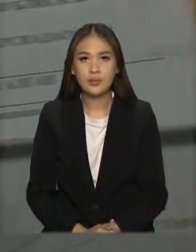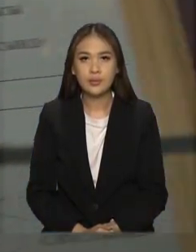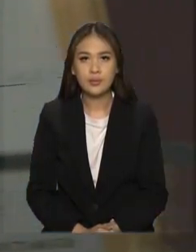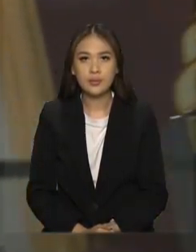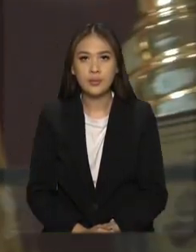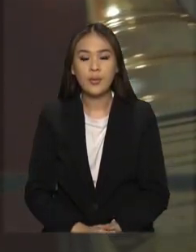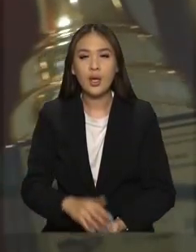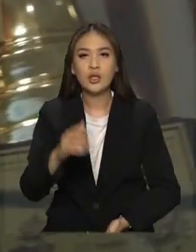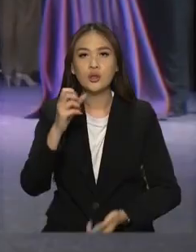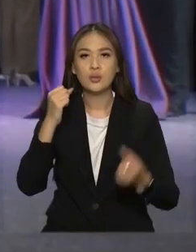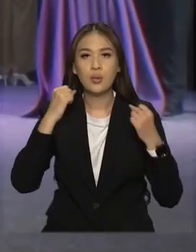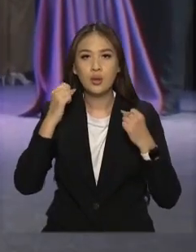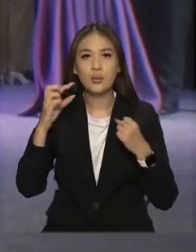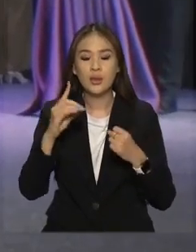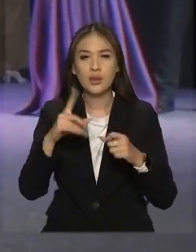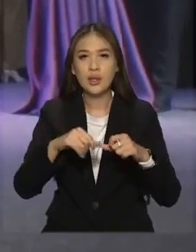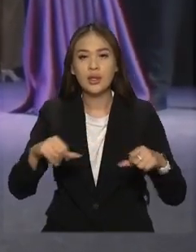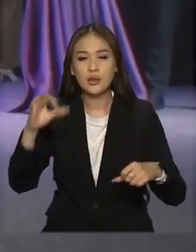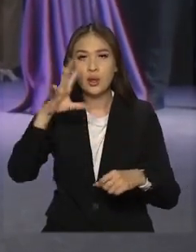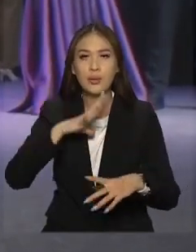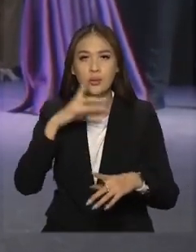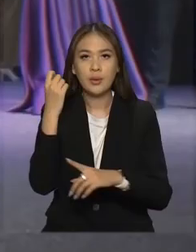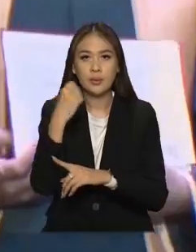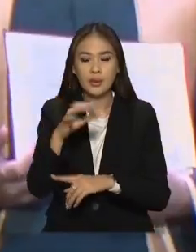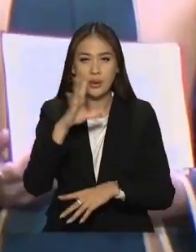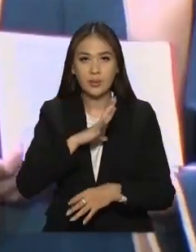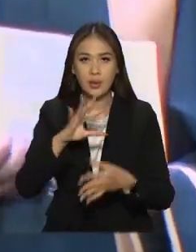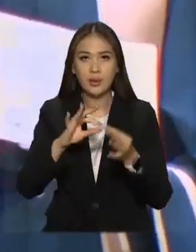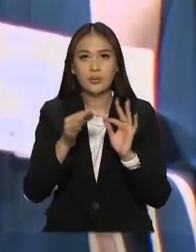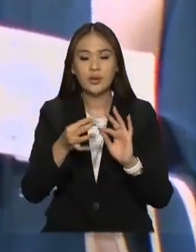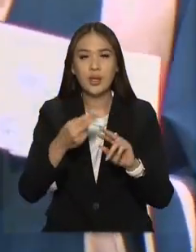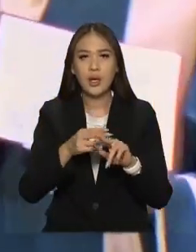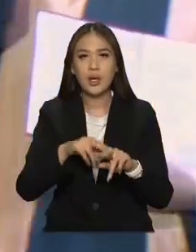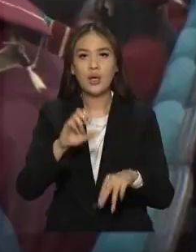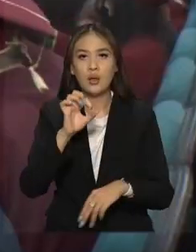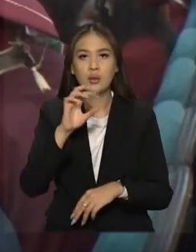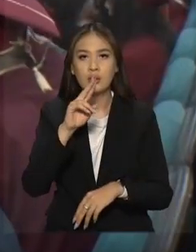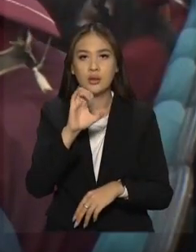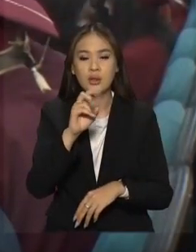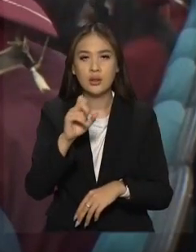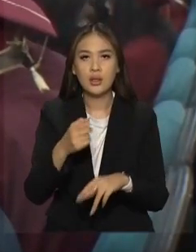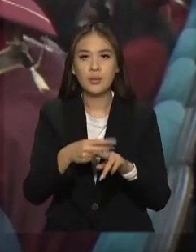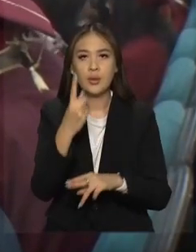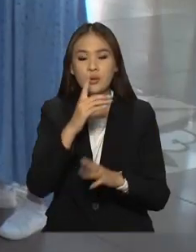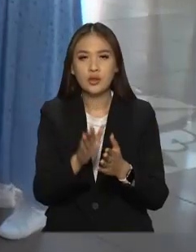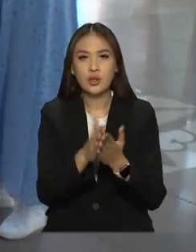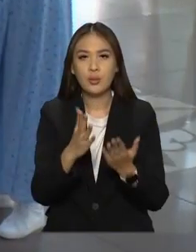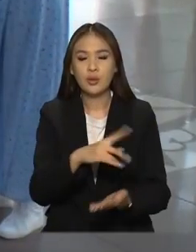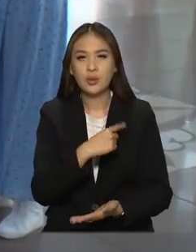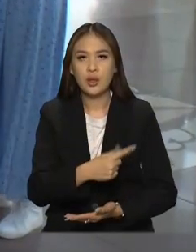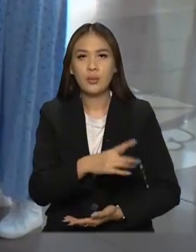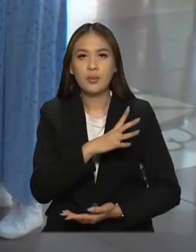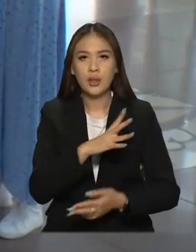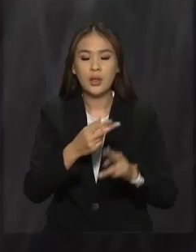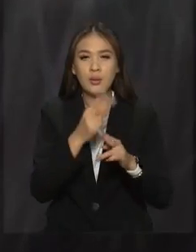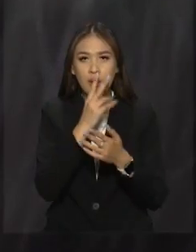спорт без границ победительница Паралимпийских игр Оксана Лимб Защитила свой первый диплом и теперь готова делиться